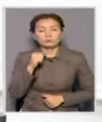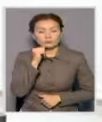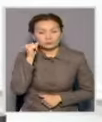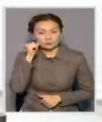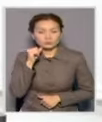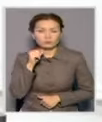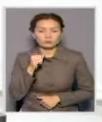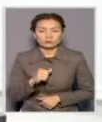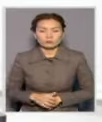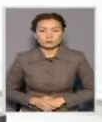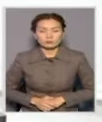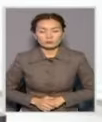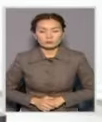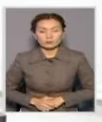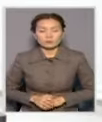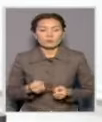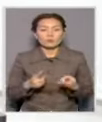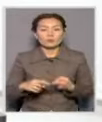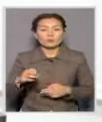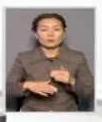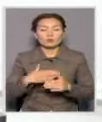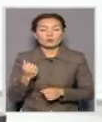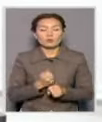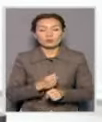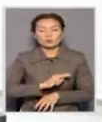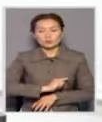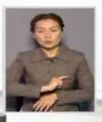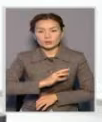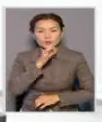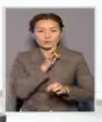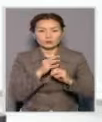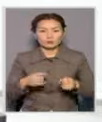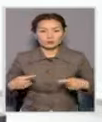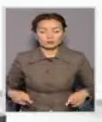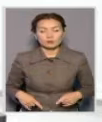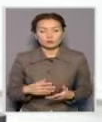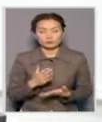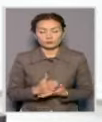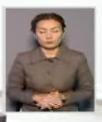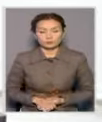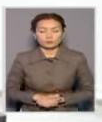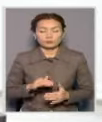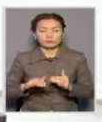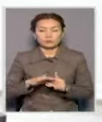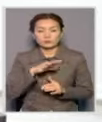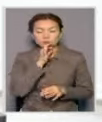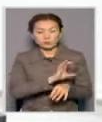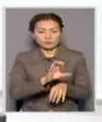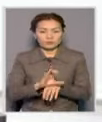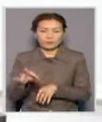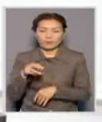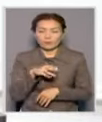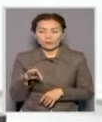прошлого года это связано с ростом объемов производства лекарственных средств на производственных площадках акционерного